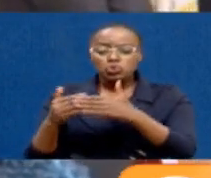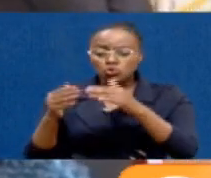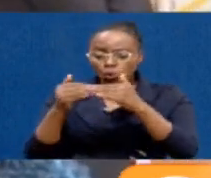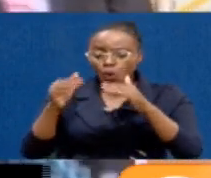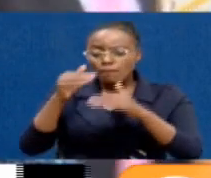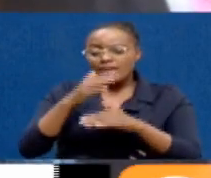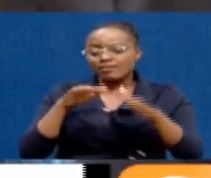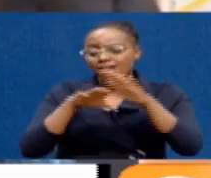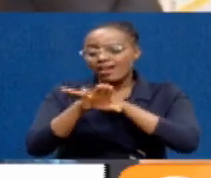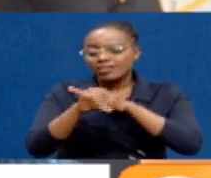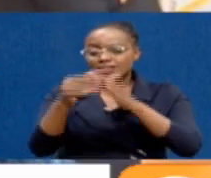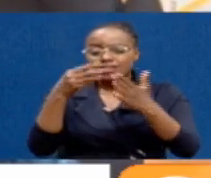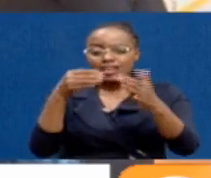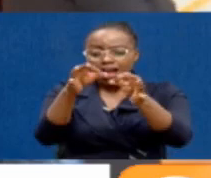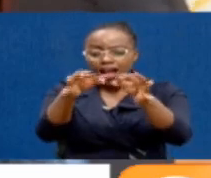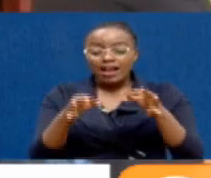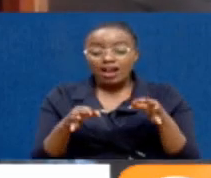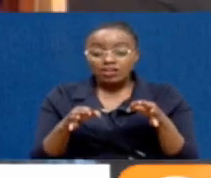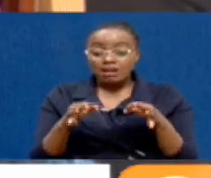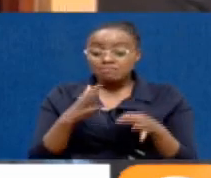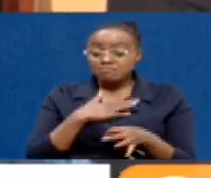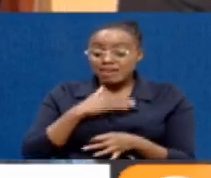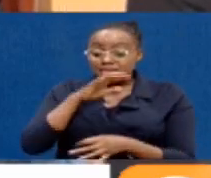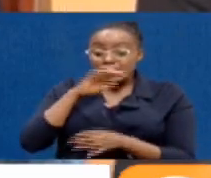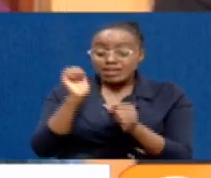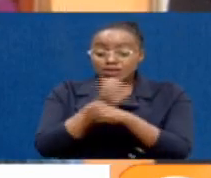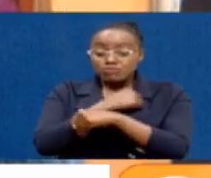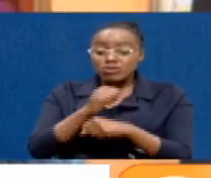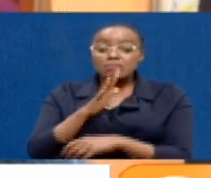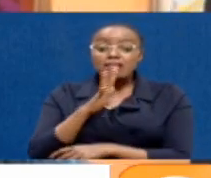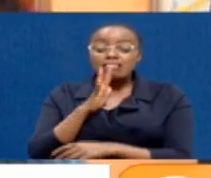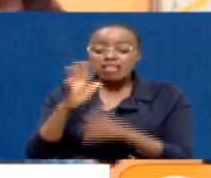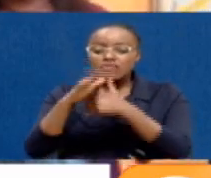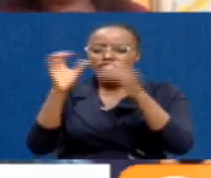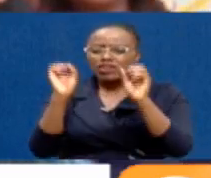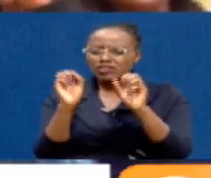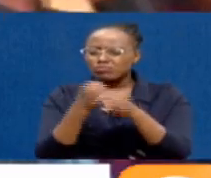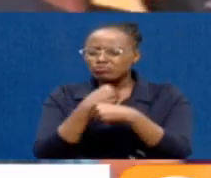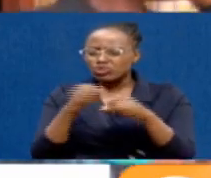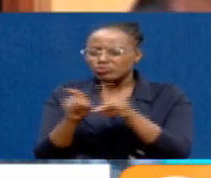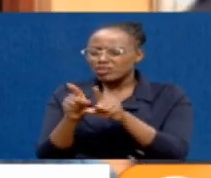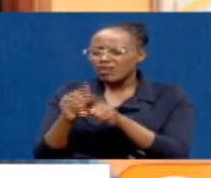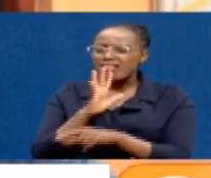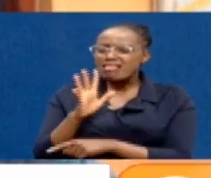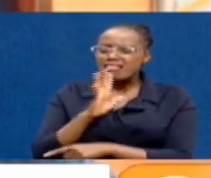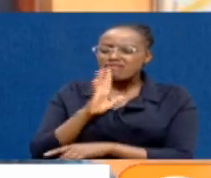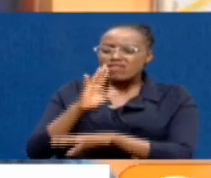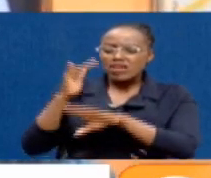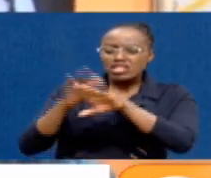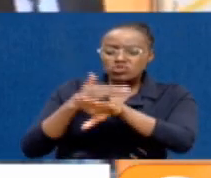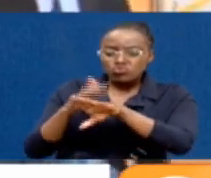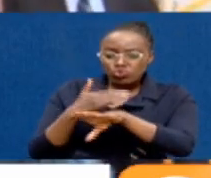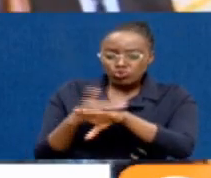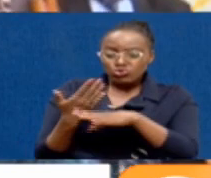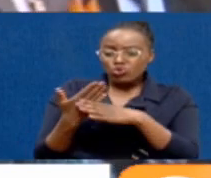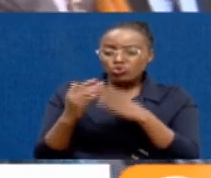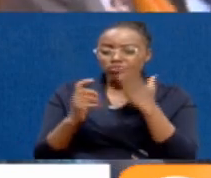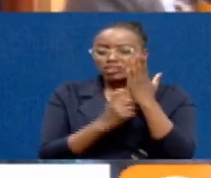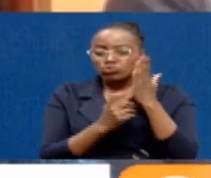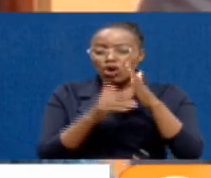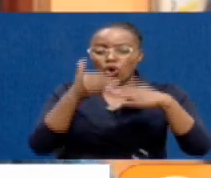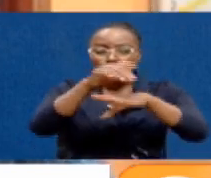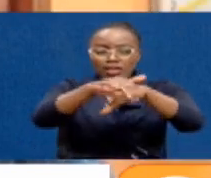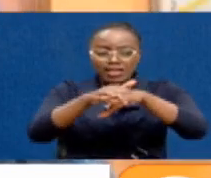account. So mtoto, hata wezi ongea Kijerumani. Mtoto anaongea nini? Kikuyu na Kiswahili. Ama Kizungu. Sasa